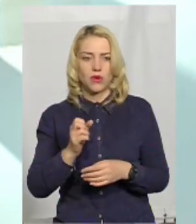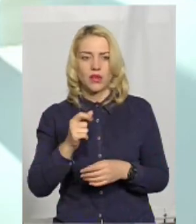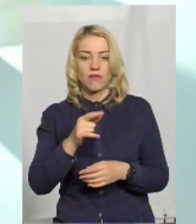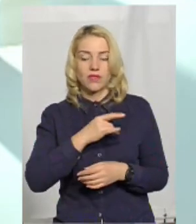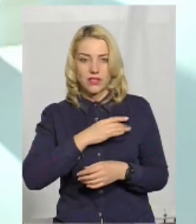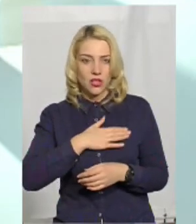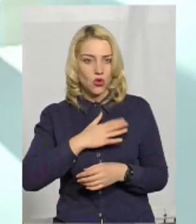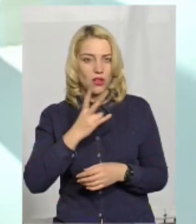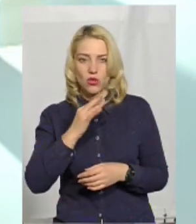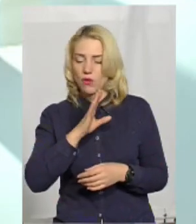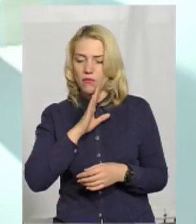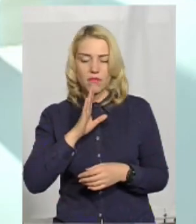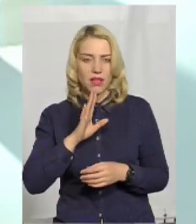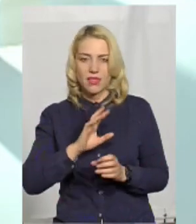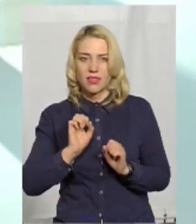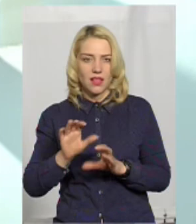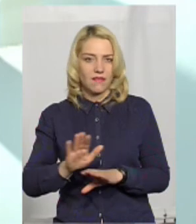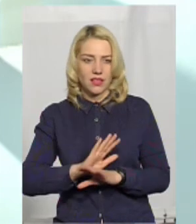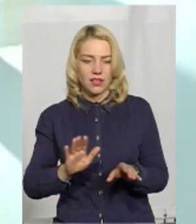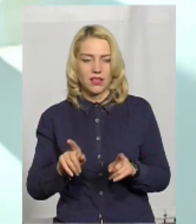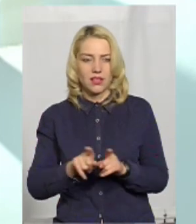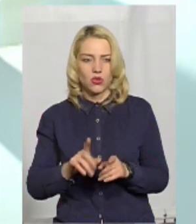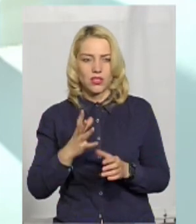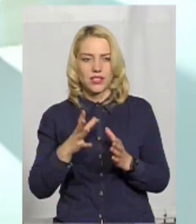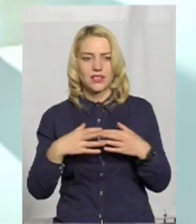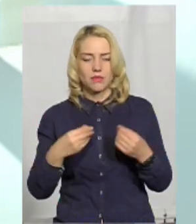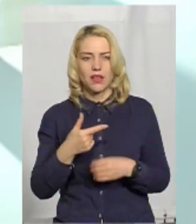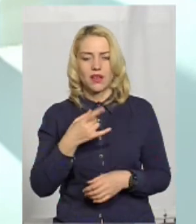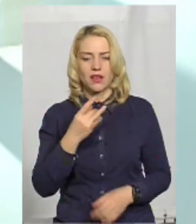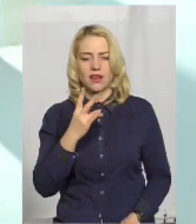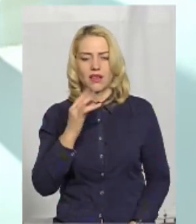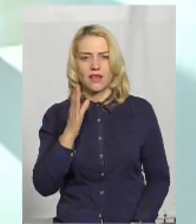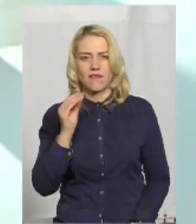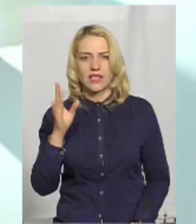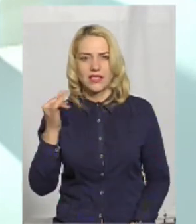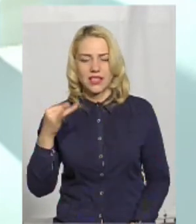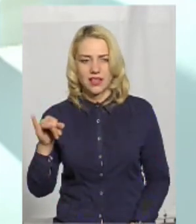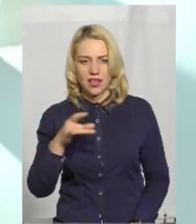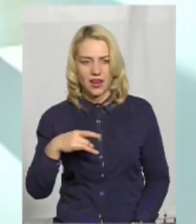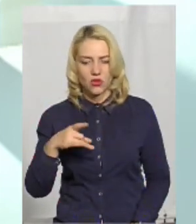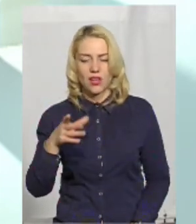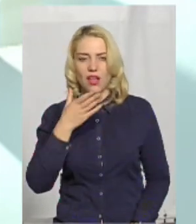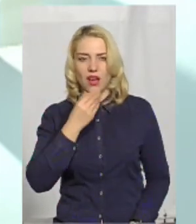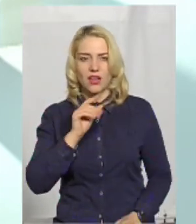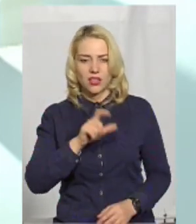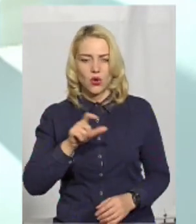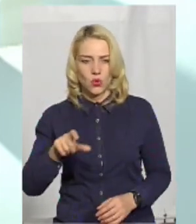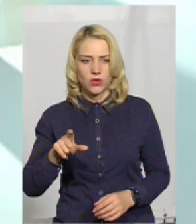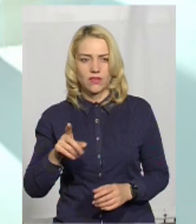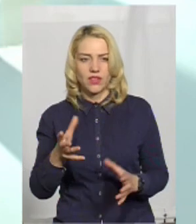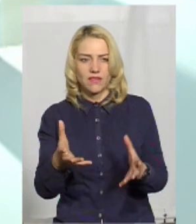не віддає. Така сама у нас є ще одна сім'я в Донецькому районі, вони дуже гарні люди, але вони не можуть, вони взяли